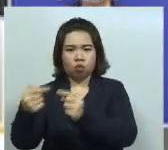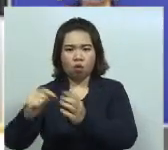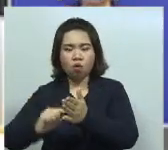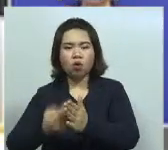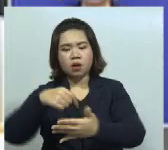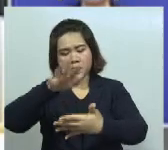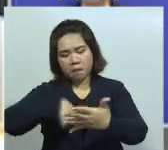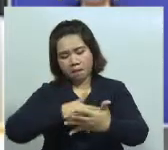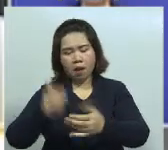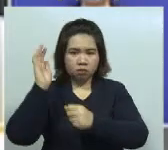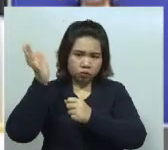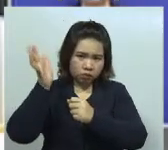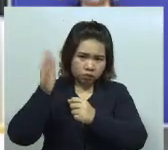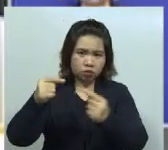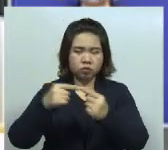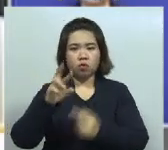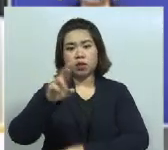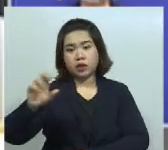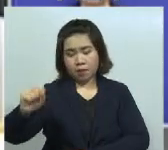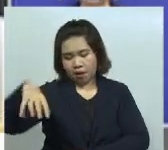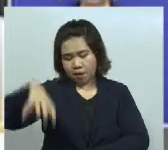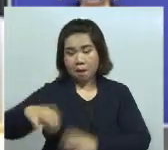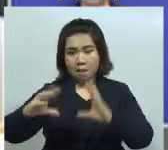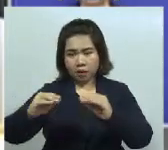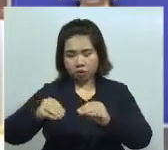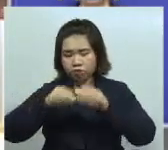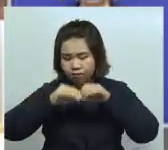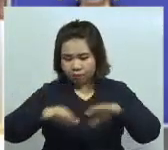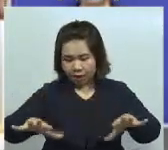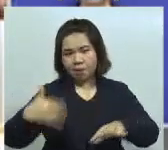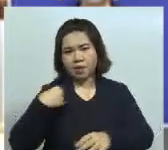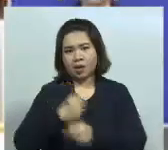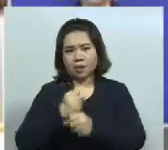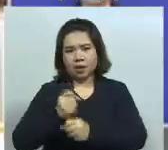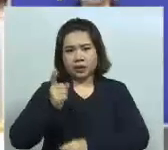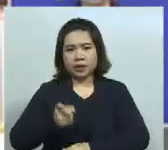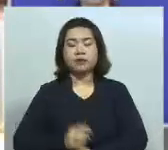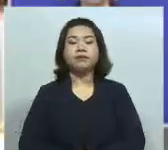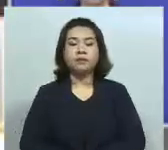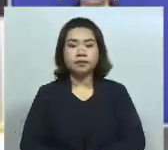การแถลงนโยบายต่อรัฐสภาซึ่งถือว่าเป็นการทำหน้าที่อย่างเป็นทางการค่ะ